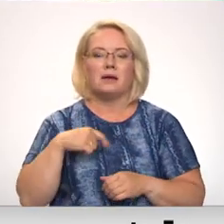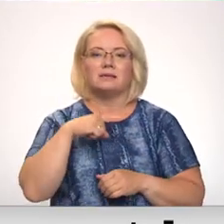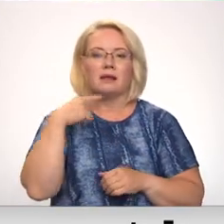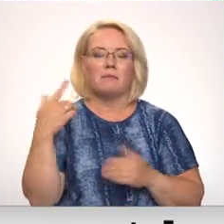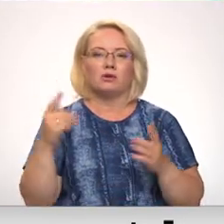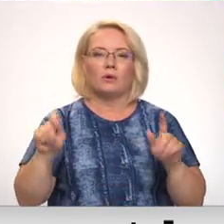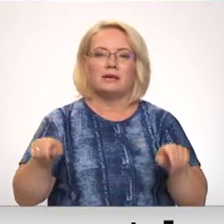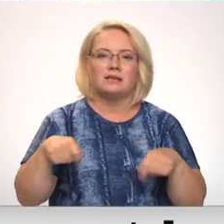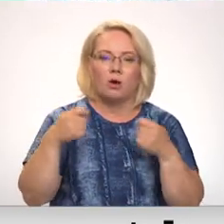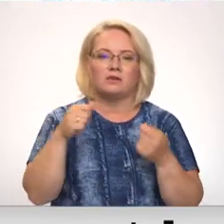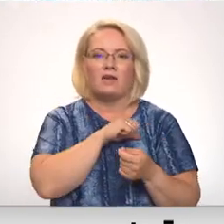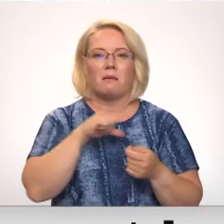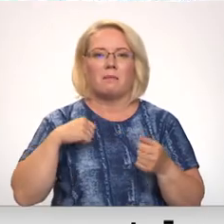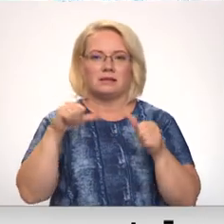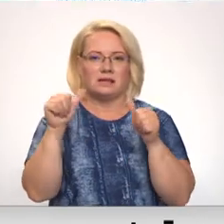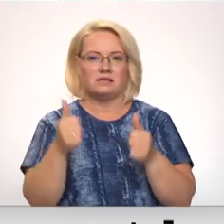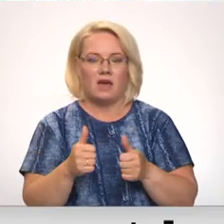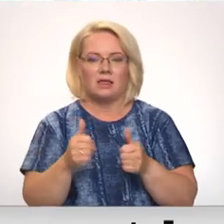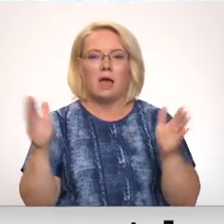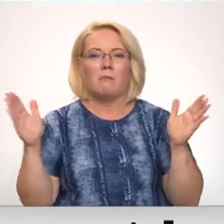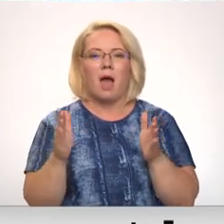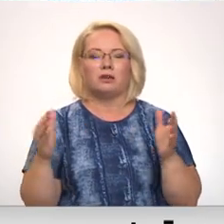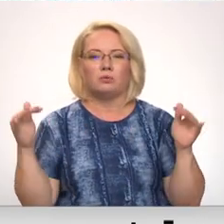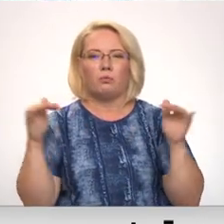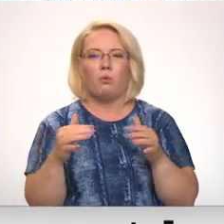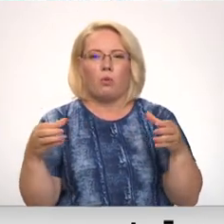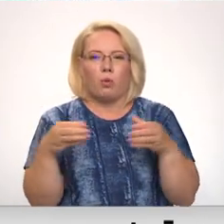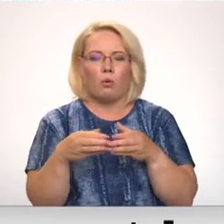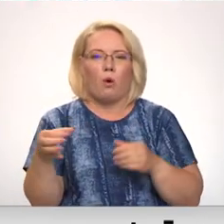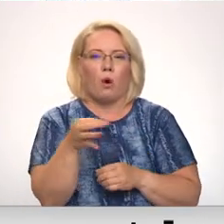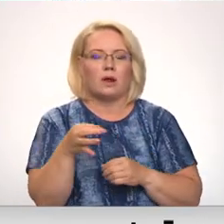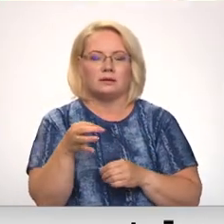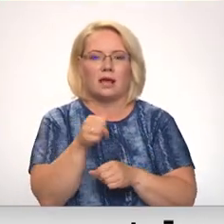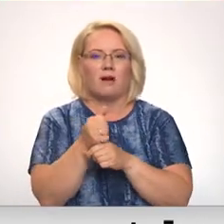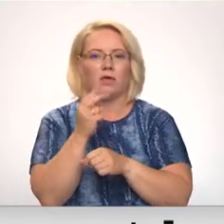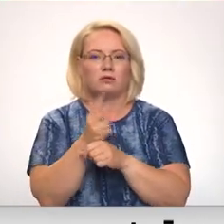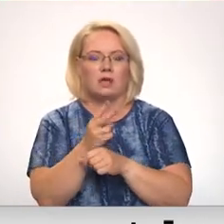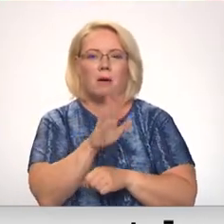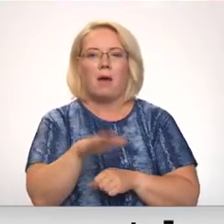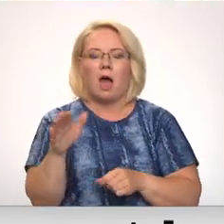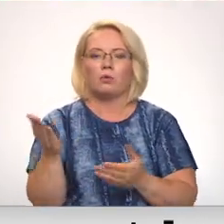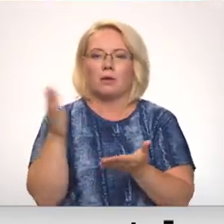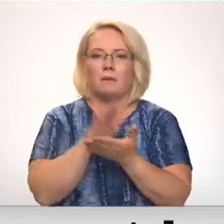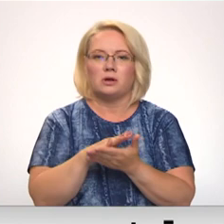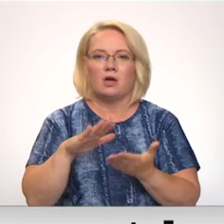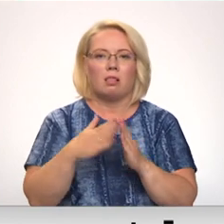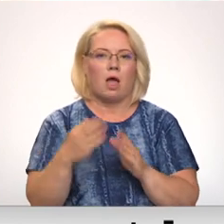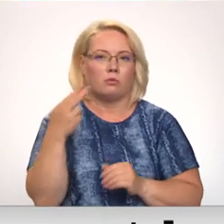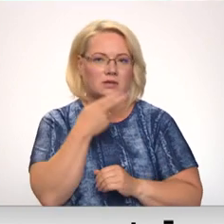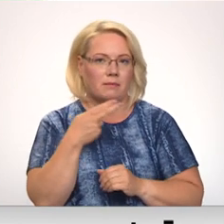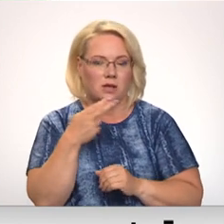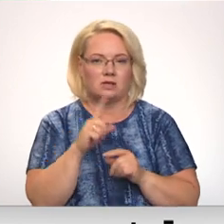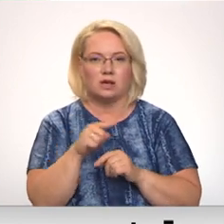izaudzēt, ja kaut ko pats izveidot. Mazpulku organizācijas viens no galvenajiem uzdevumiem ir bērnu iepazīstināšana ar lauksaimniecību. Arī